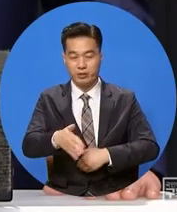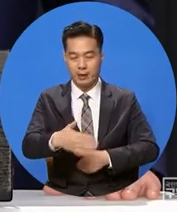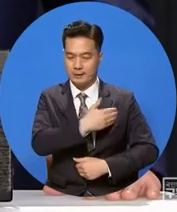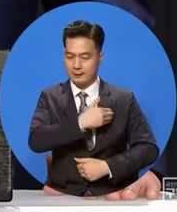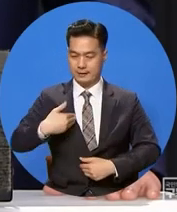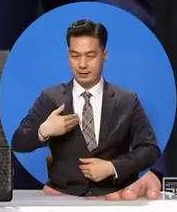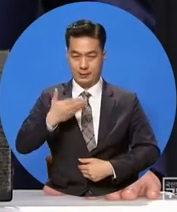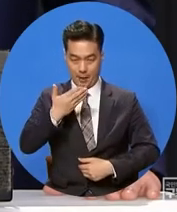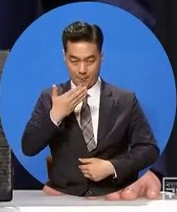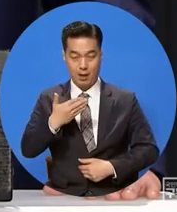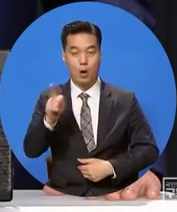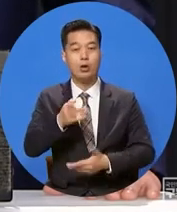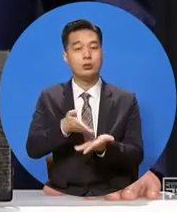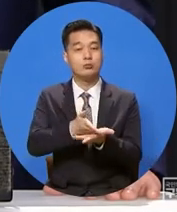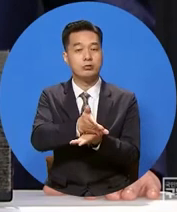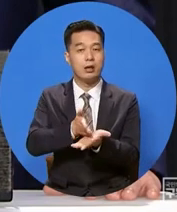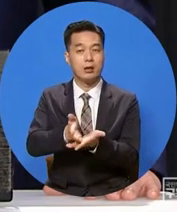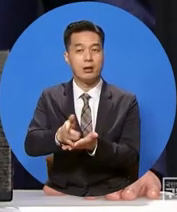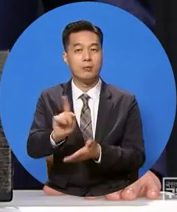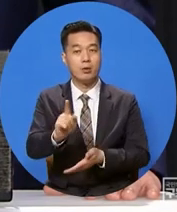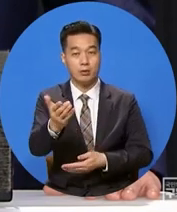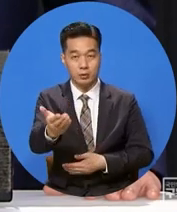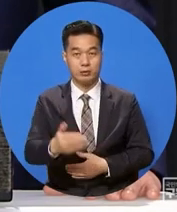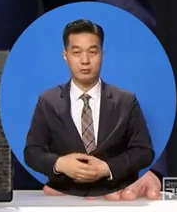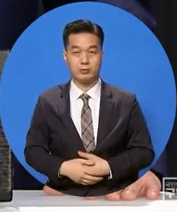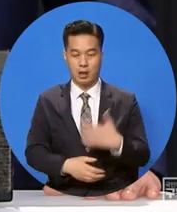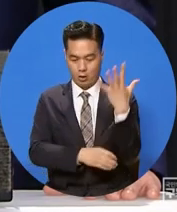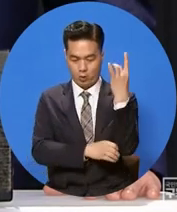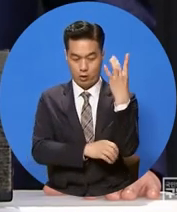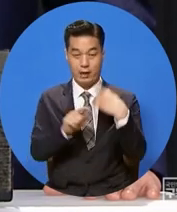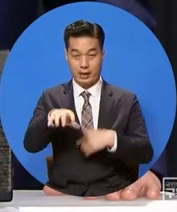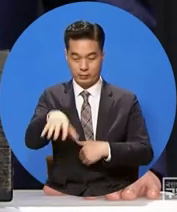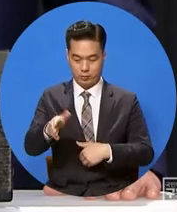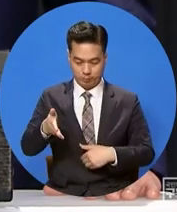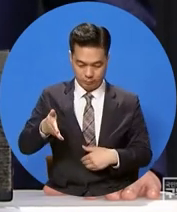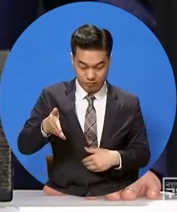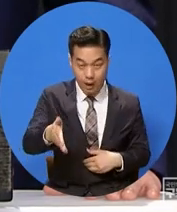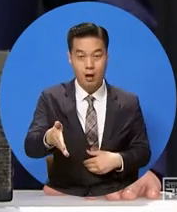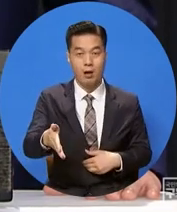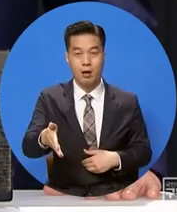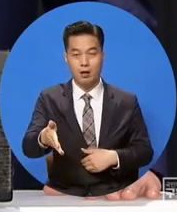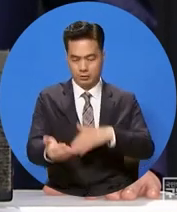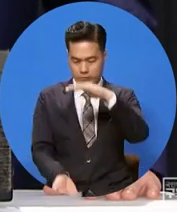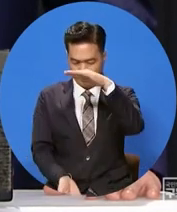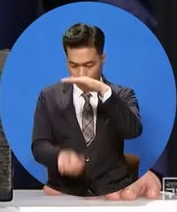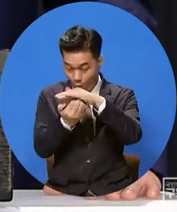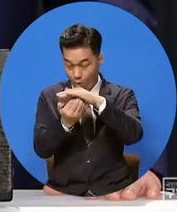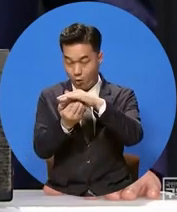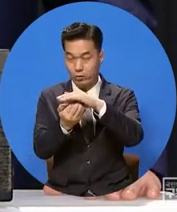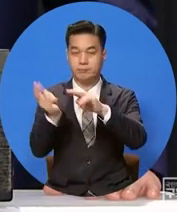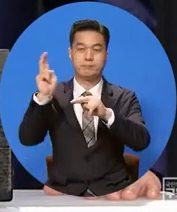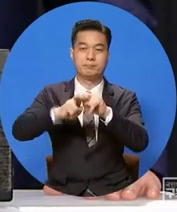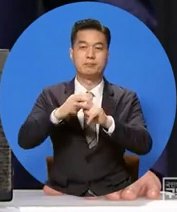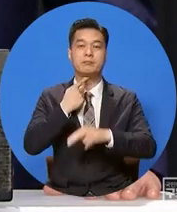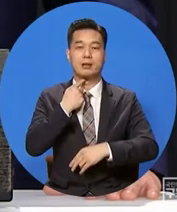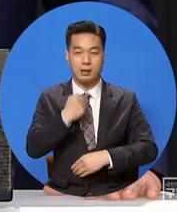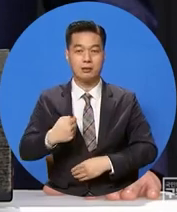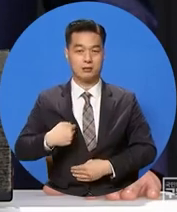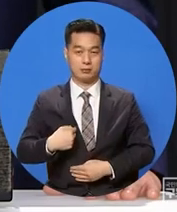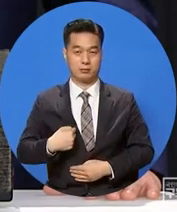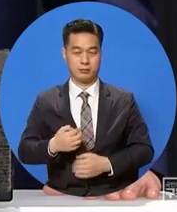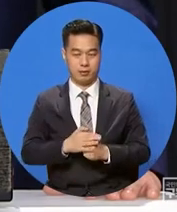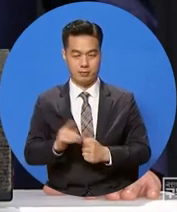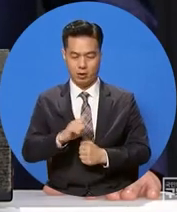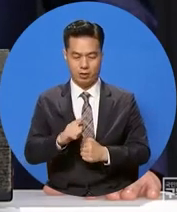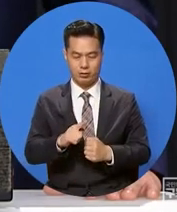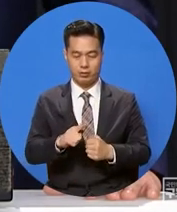있습니까? 어느 분야에? 원래 한 분야에 네. 아, 정점까지 올라가면은 그